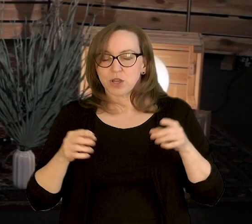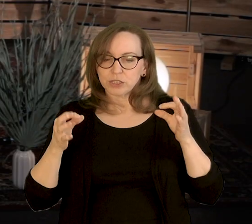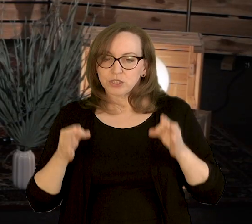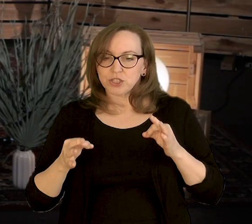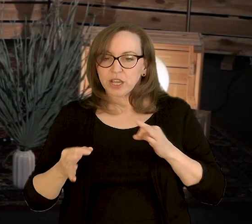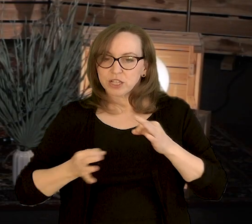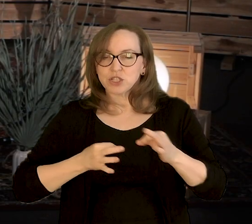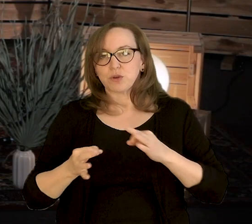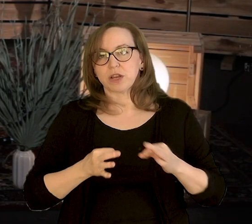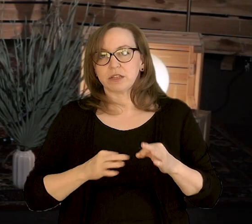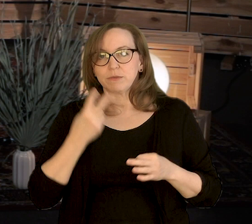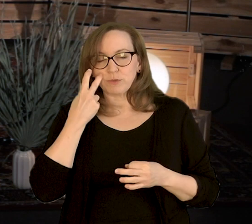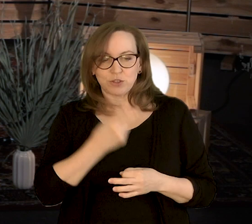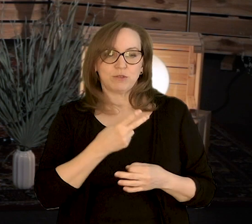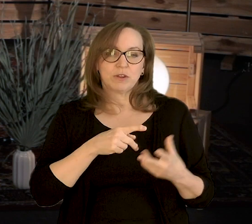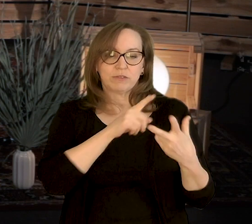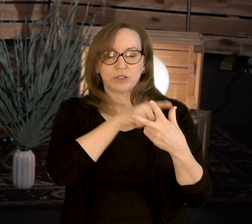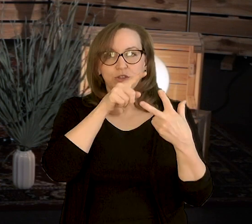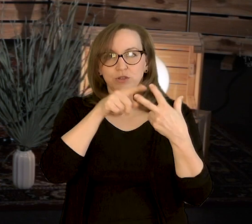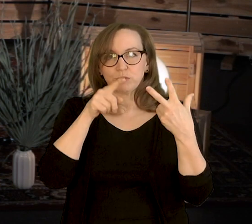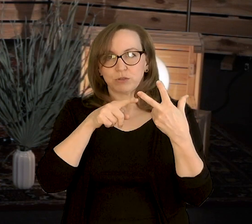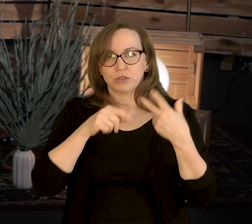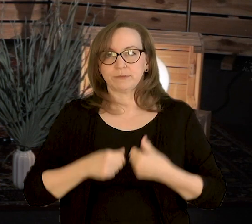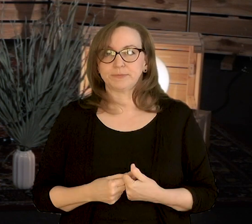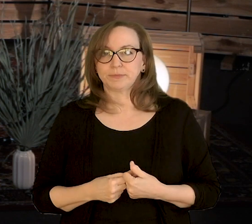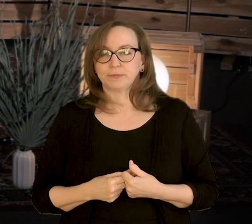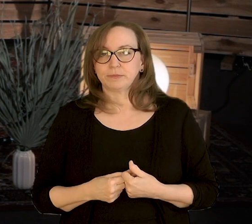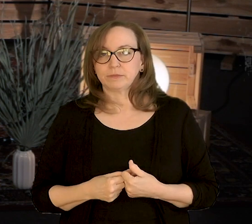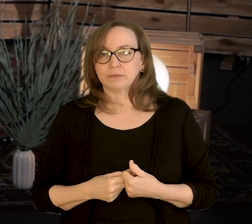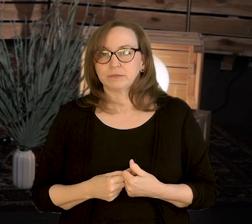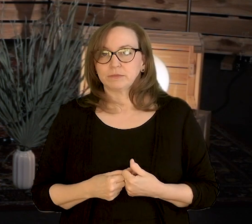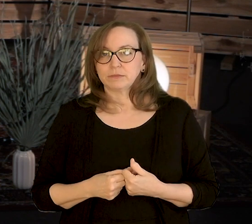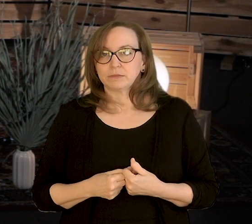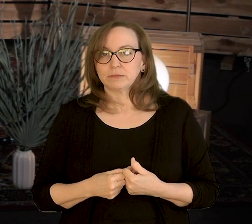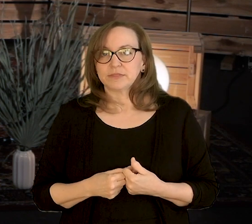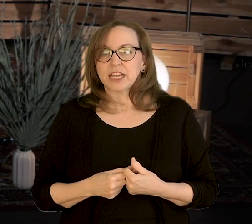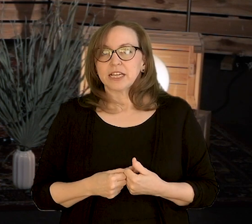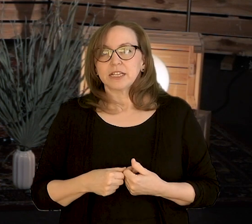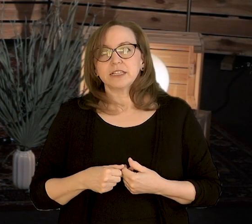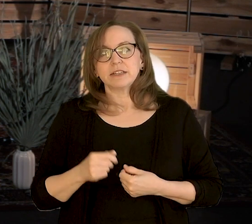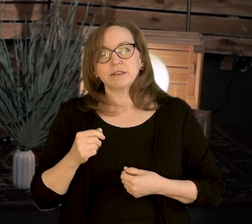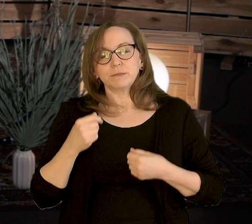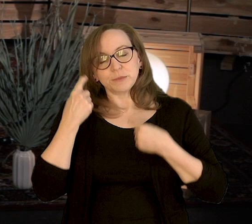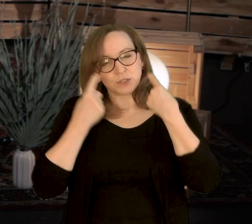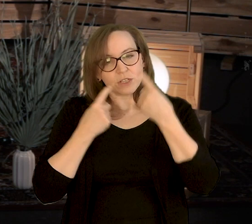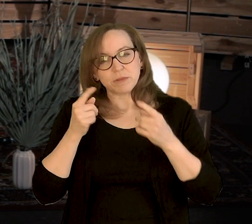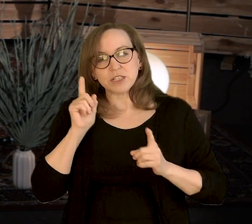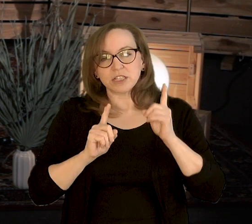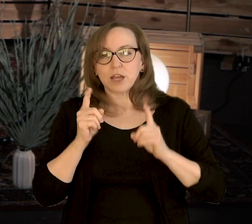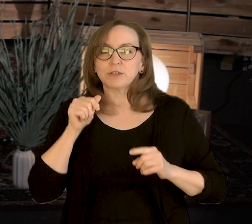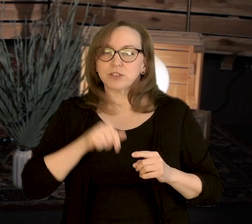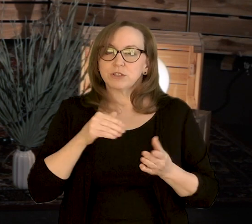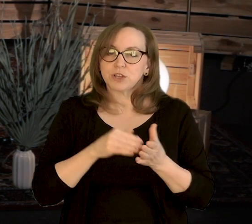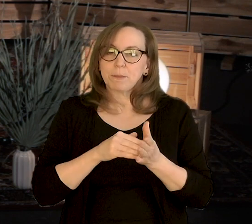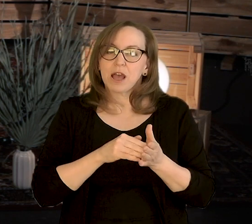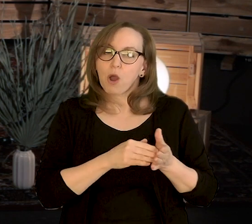historii. Czasem myślimy, że zanim zwrócimy się do Jezusa, powinniśmy uporządkować swoje życie,